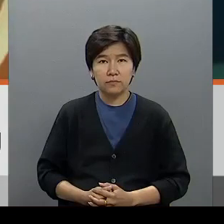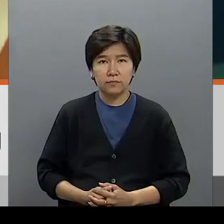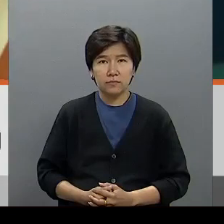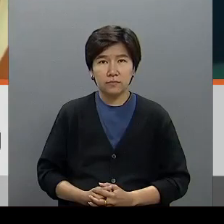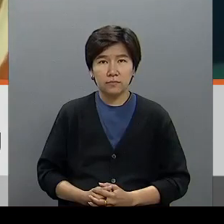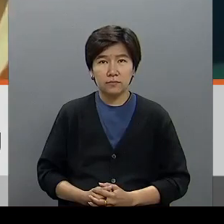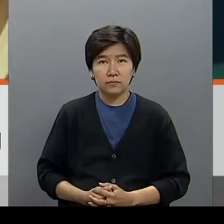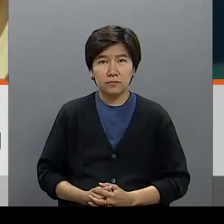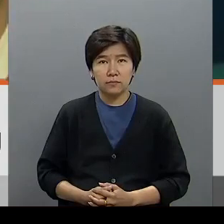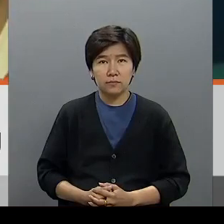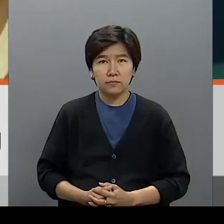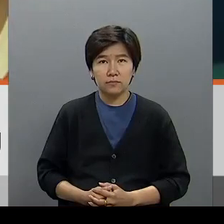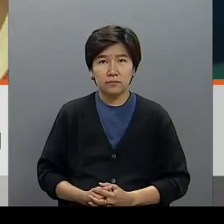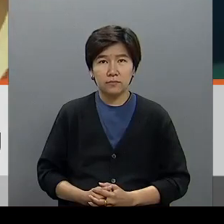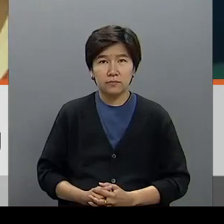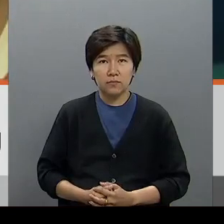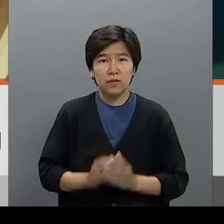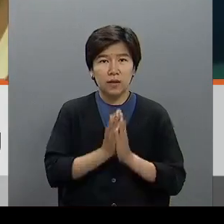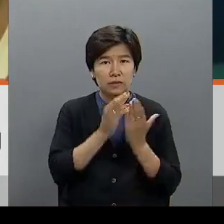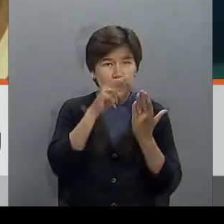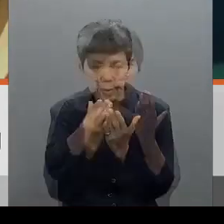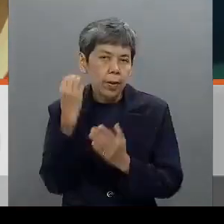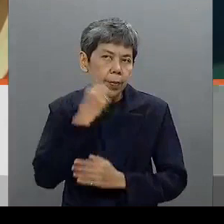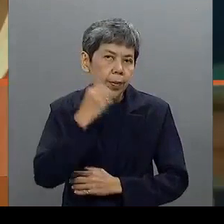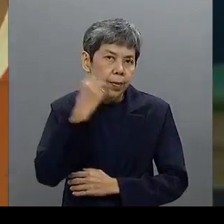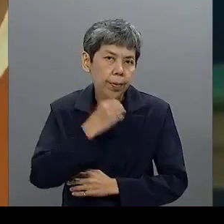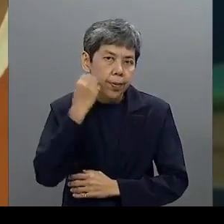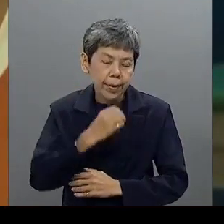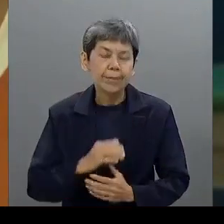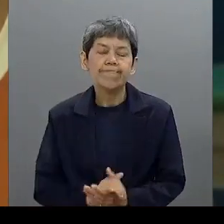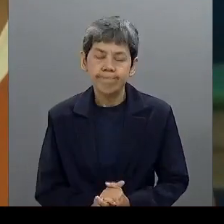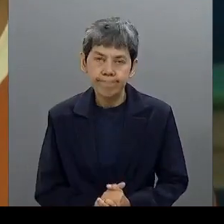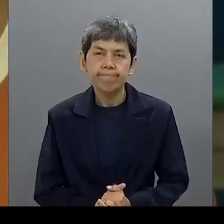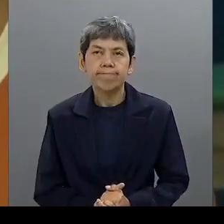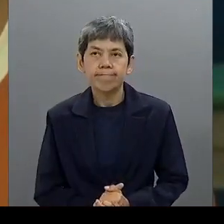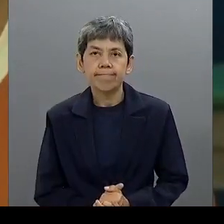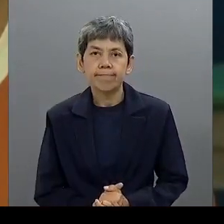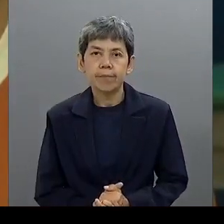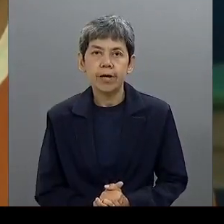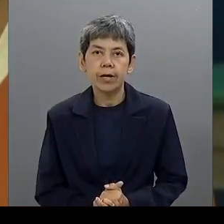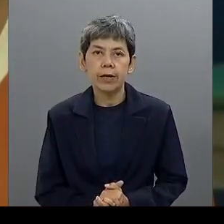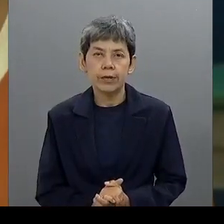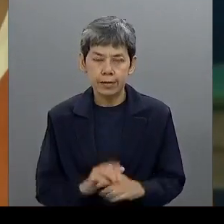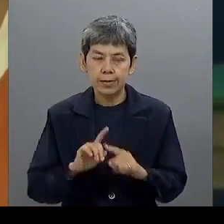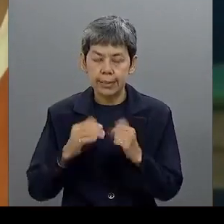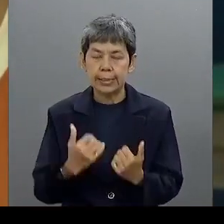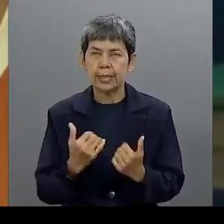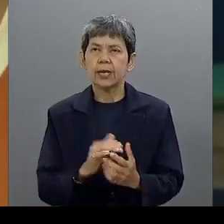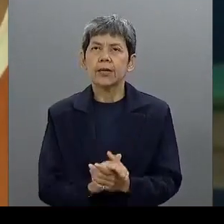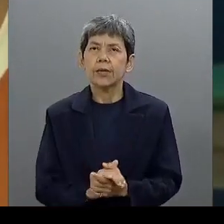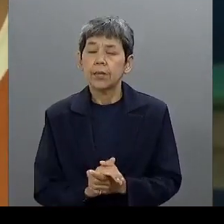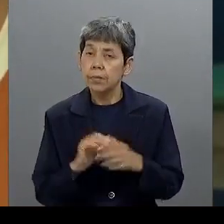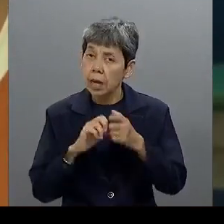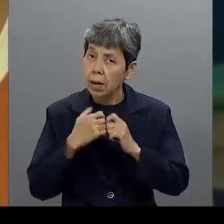ก็อ่านหนังสือบ่อยๆค่ะ อ่านหนังสือบ่อยๆ ค ่ ะ แล้วเรียนกับครูที่ทีวีเนี่ยเข้า